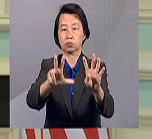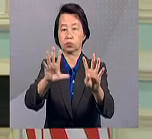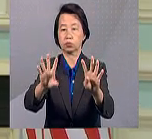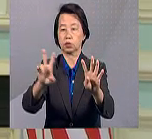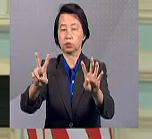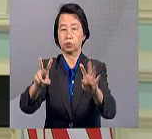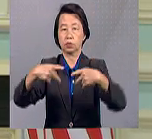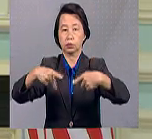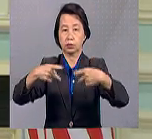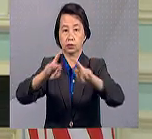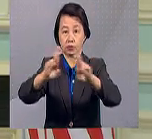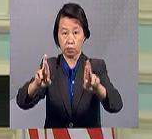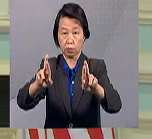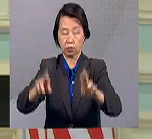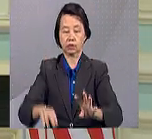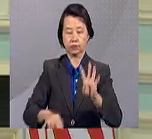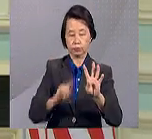4,342 pasaraya,